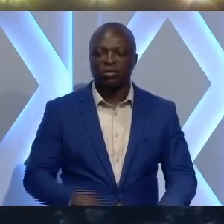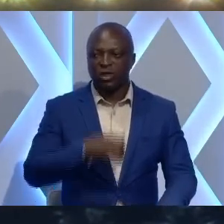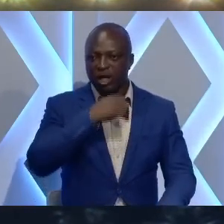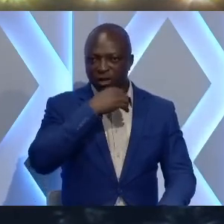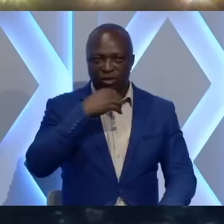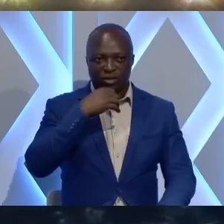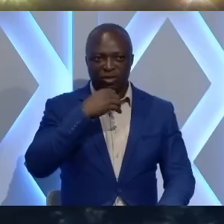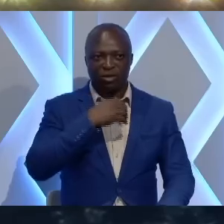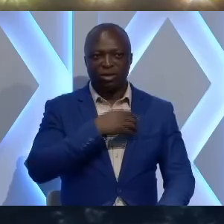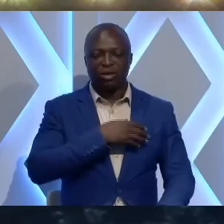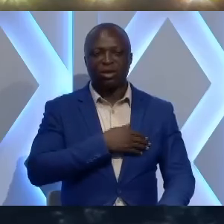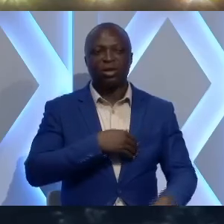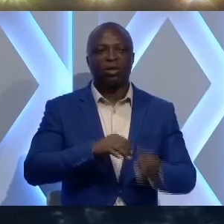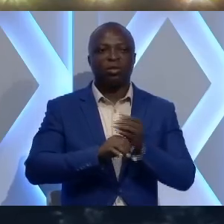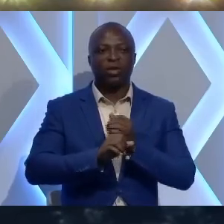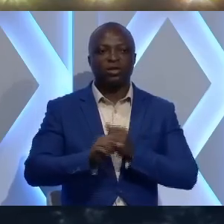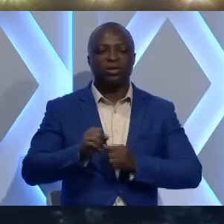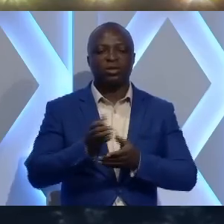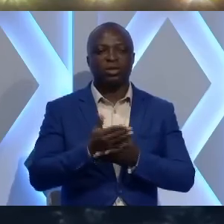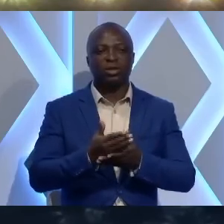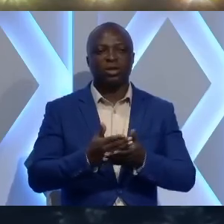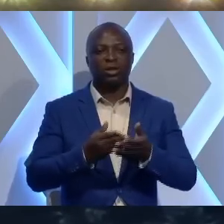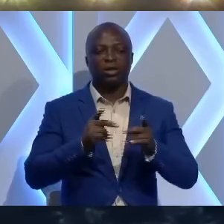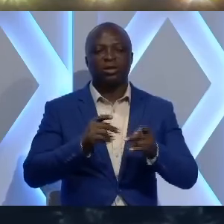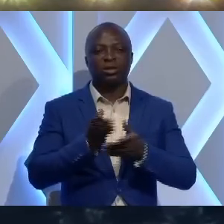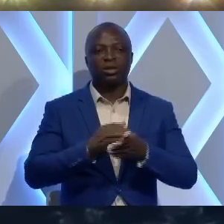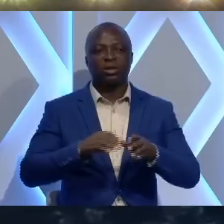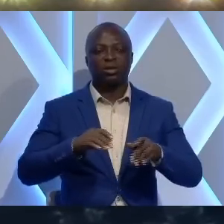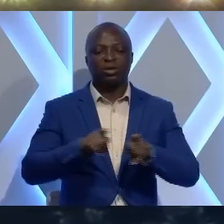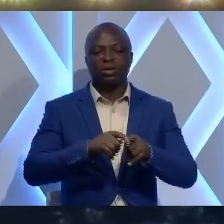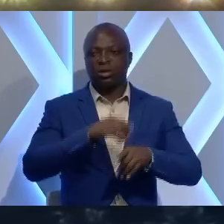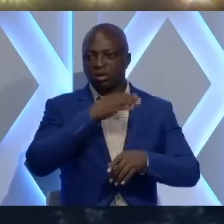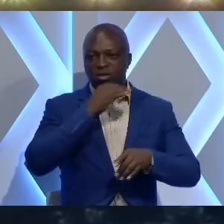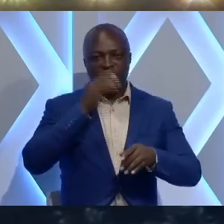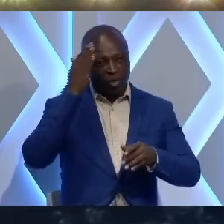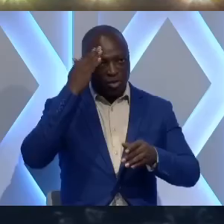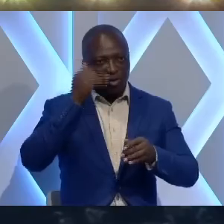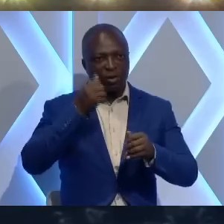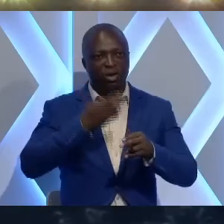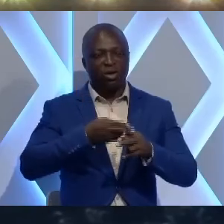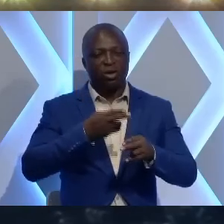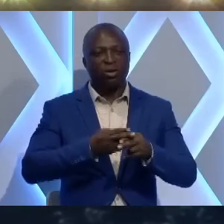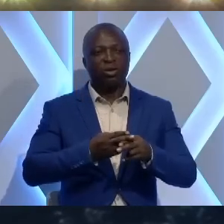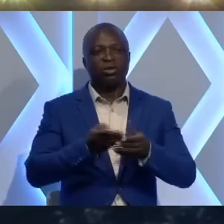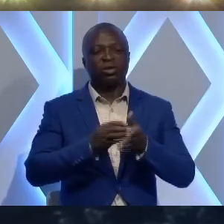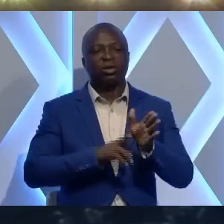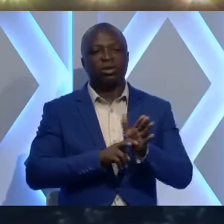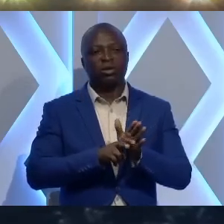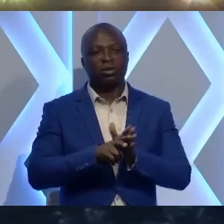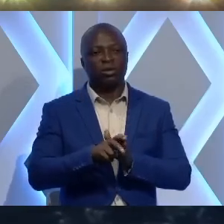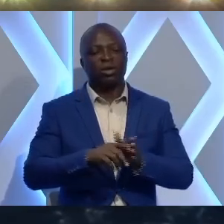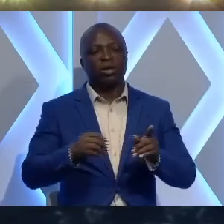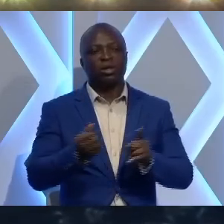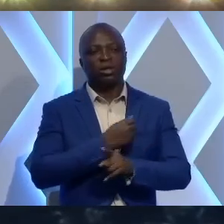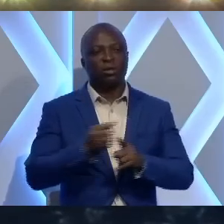Agriculture et la prolifération des ravageurs des cultures connues sous le nom de bio-agresseurs qui impactent